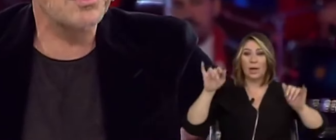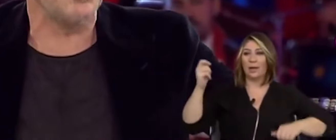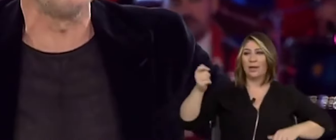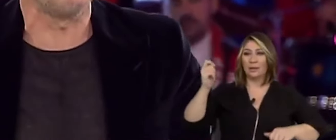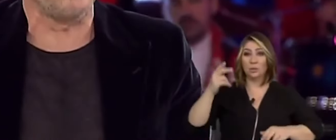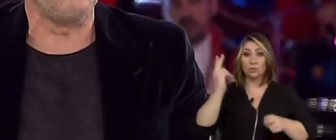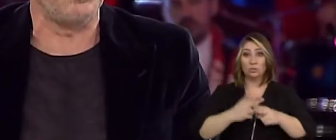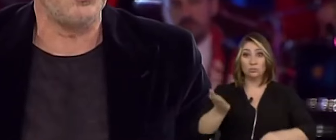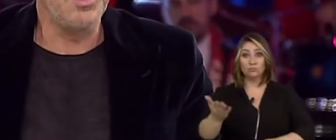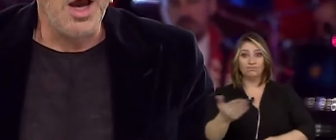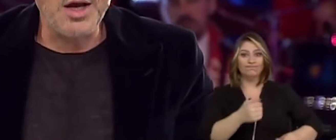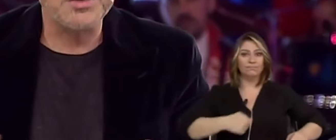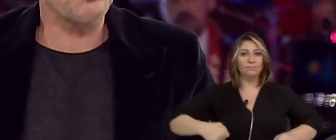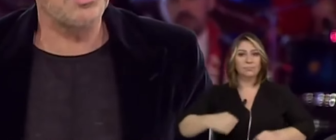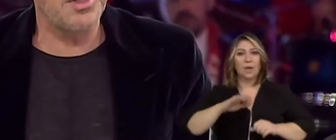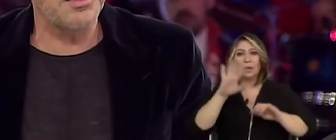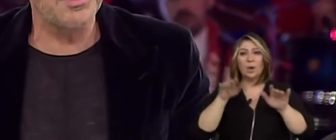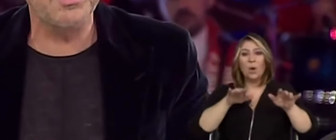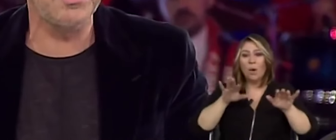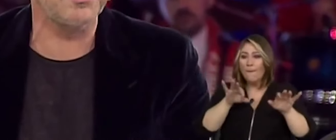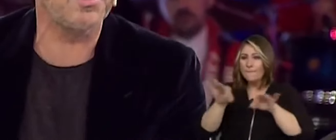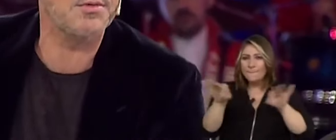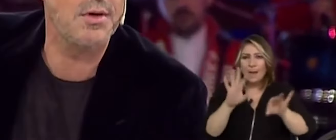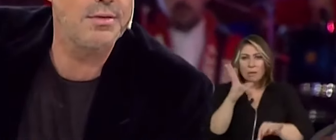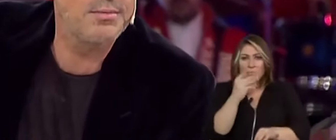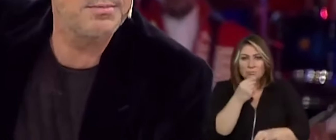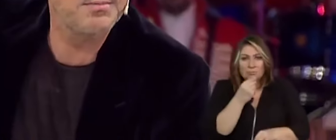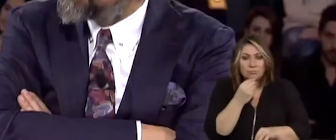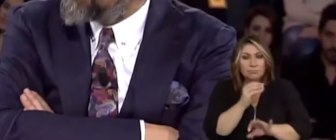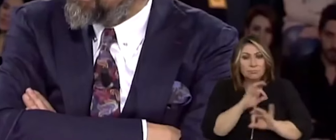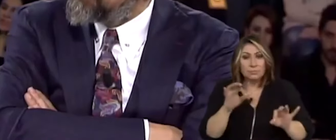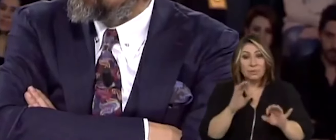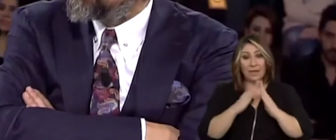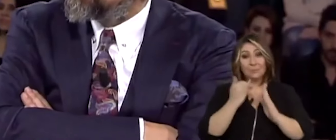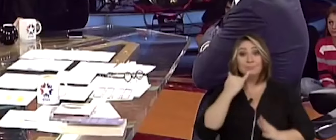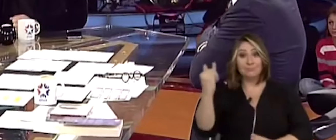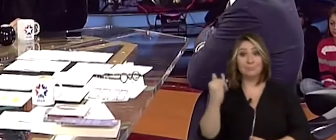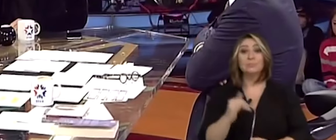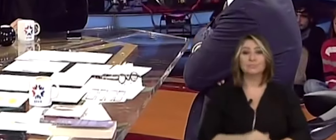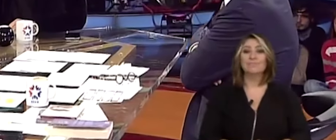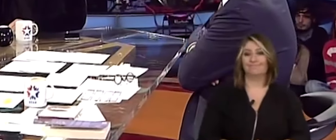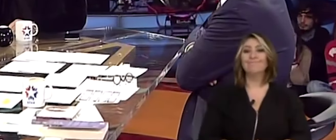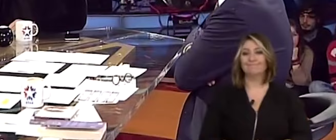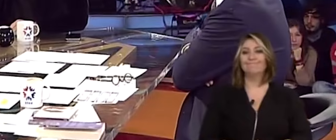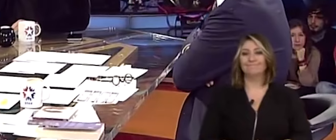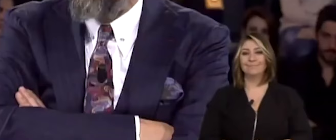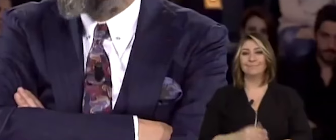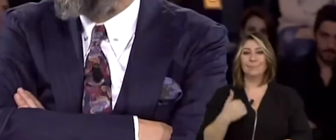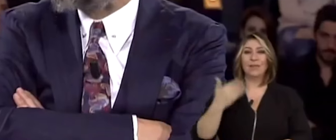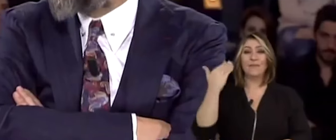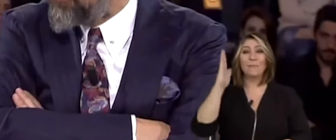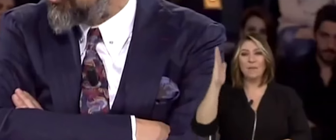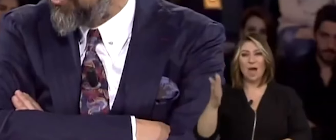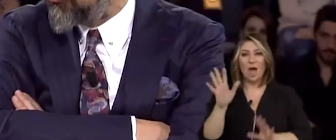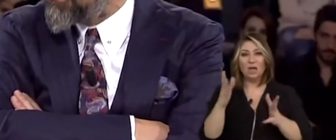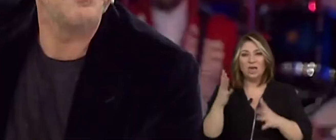çekiyorsun onu hızlandırıyor falan böyle. Her şeye o kadar hakim ki, inanılmaz bir yapısı var. Gider misiniz evine? Herhalde. Ben de gittiğim